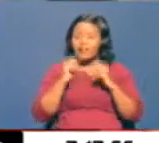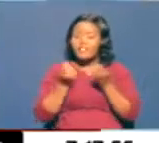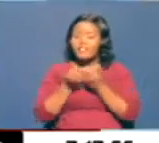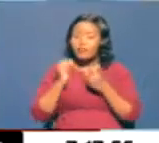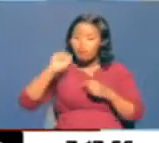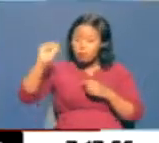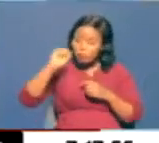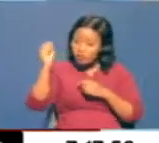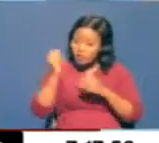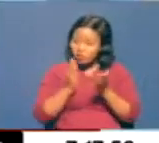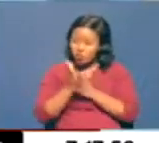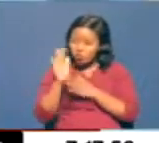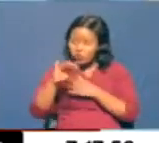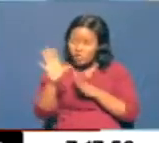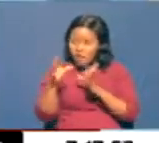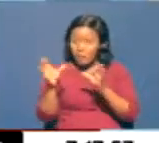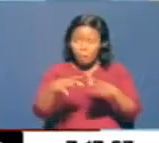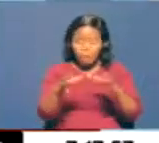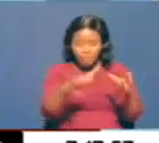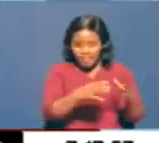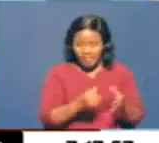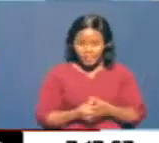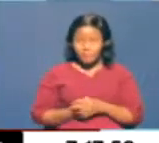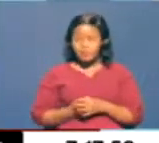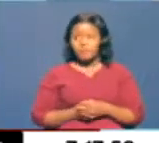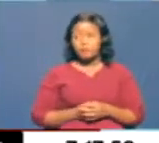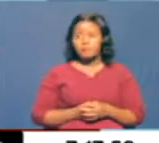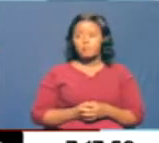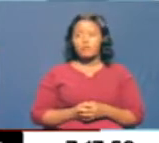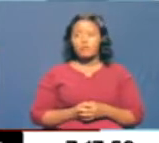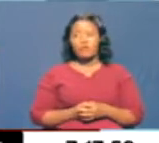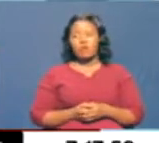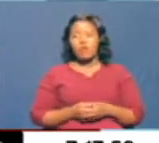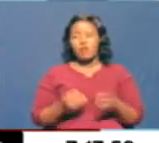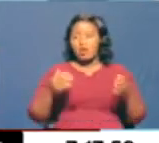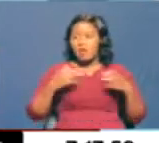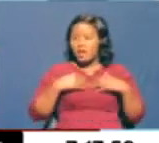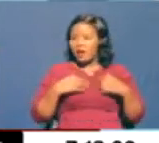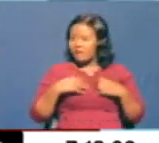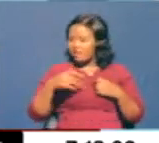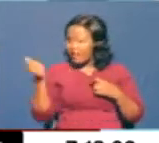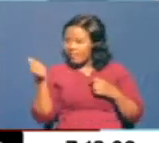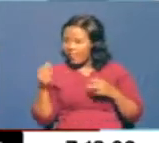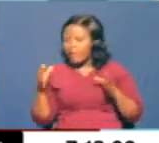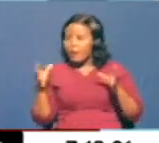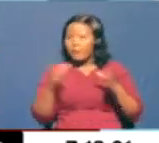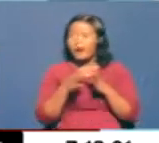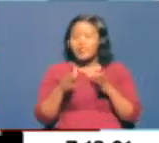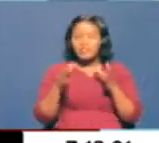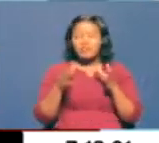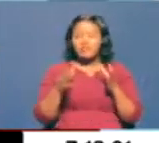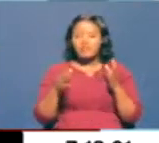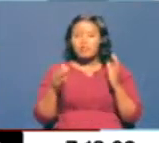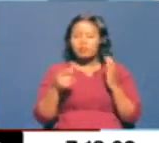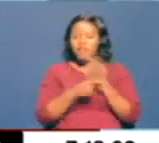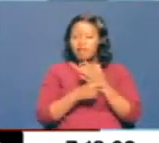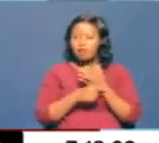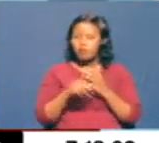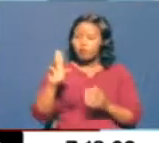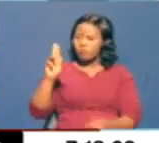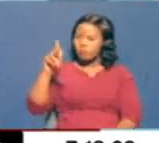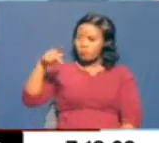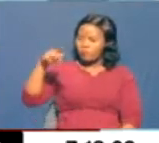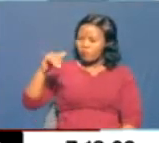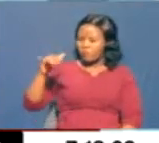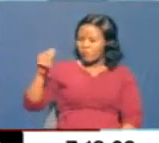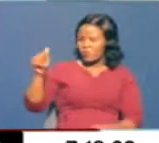vya kisiasa. Hiyo chama ambaye imeletwa, I don't know ni chama ama ni nini, inaitwa Upya. Hiyo kitu